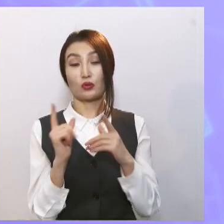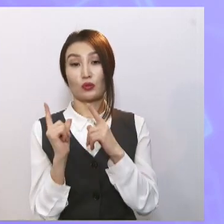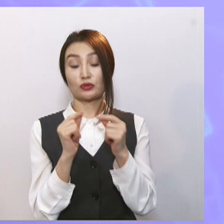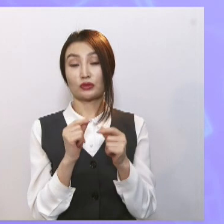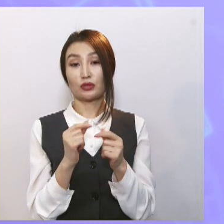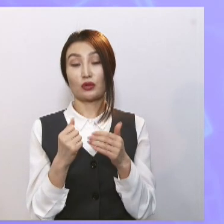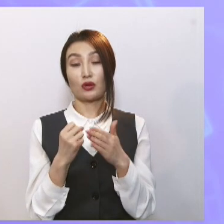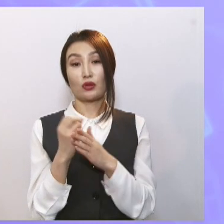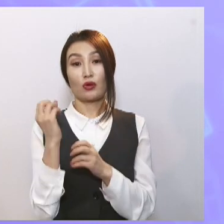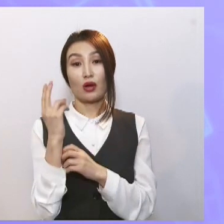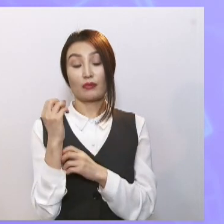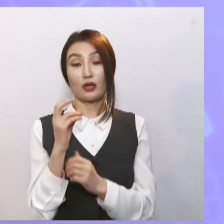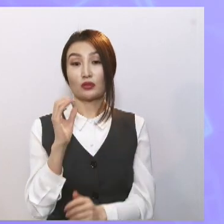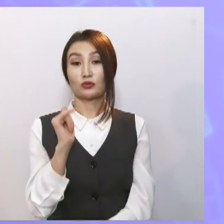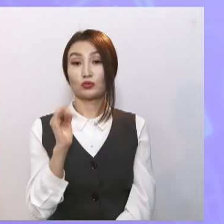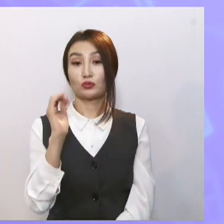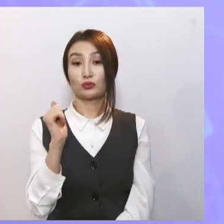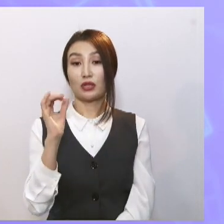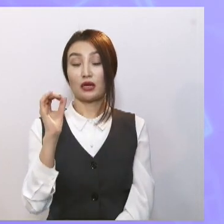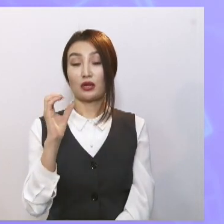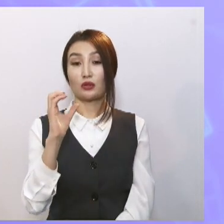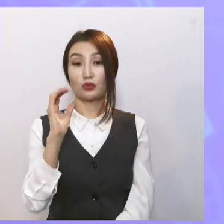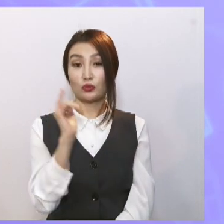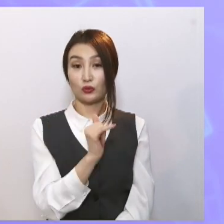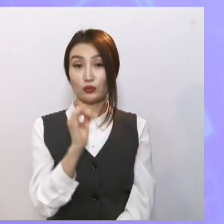Түшкө жакын суусамырга келдик.